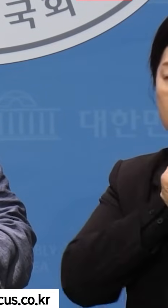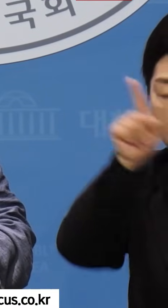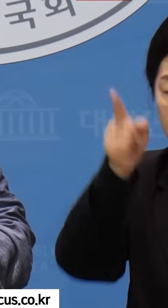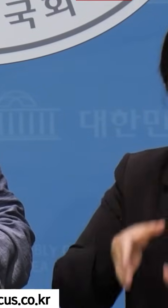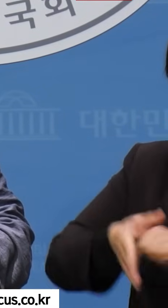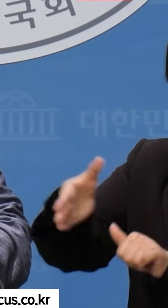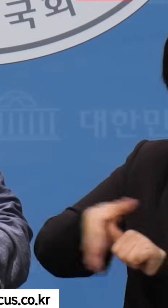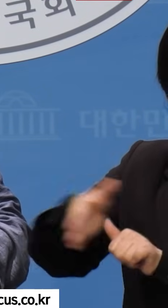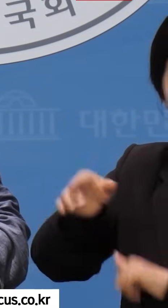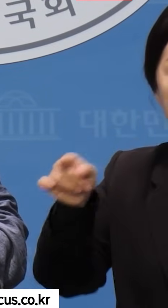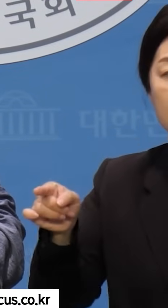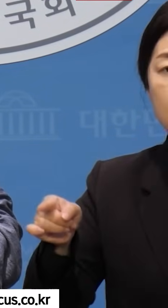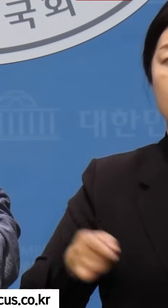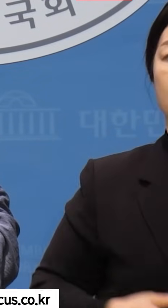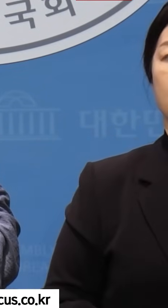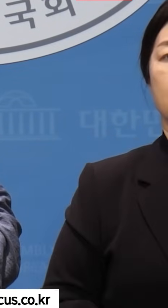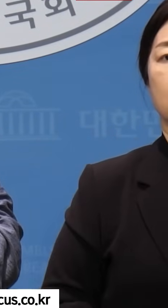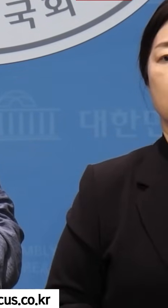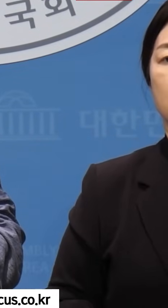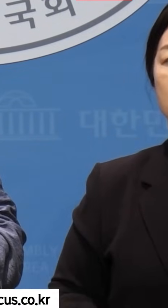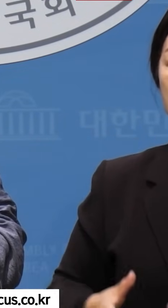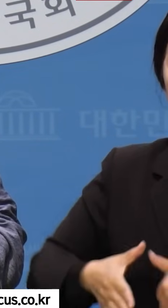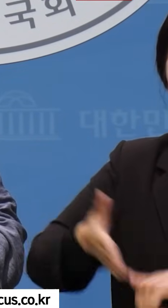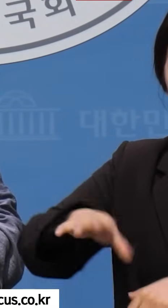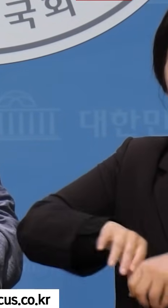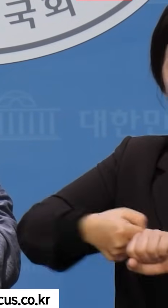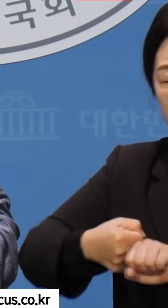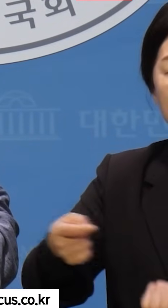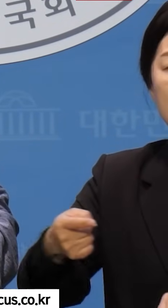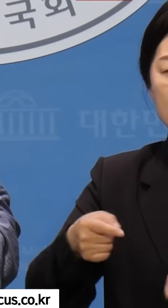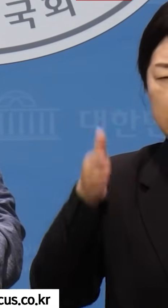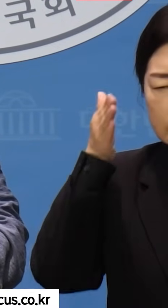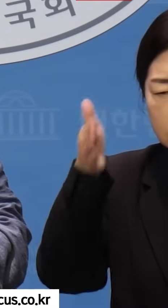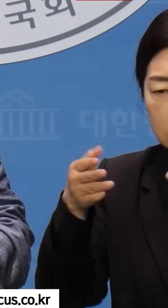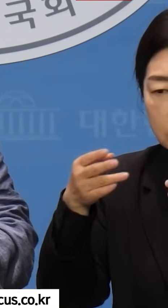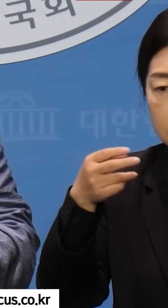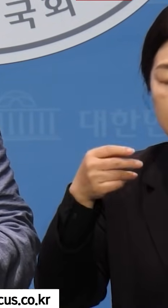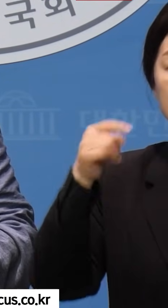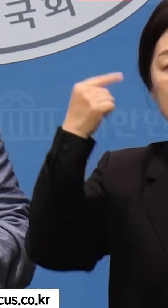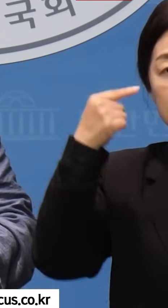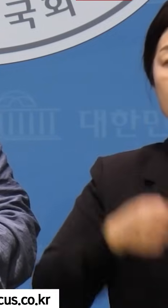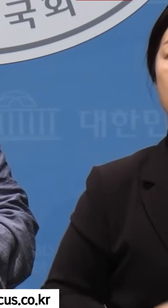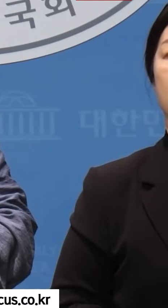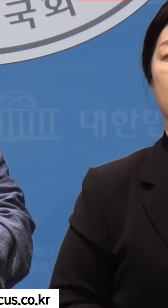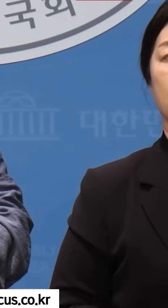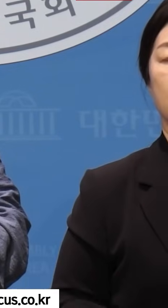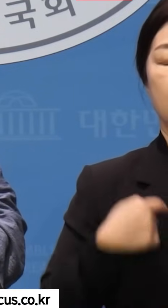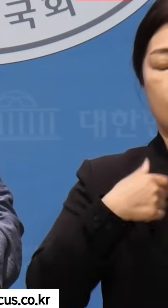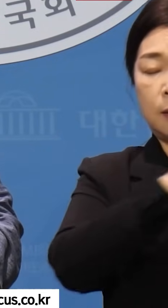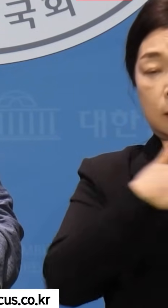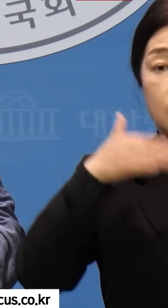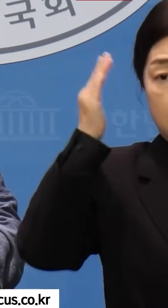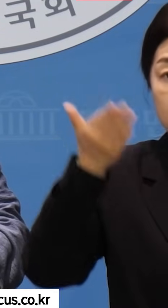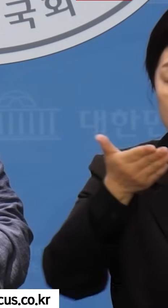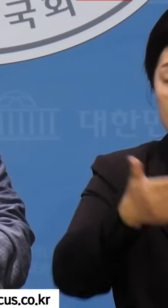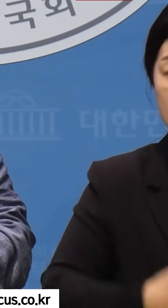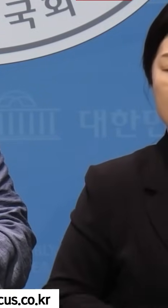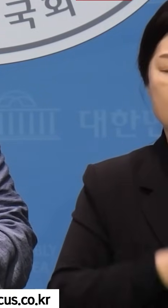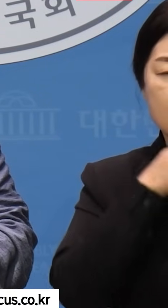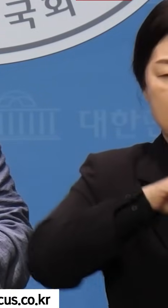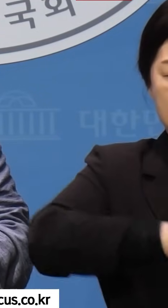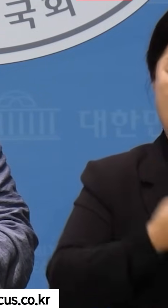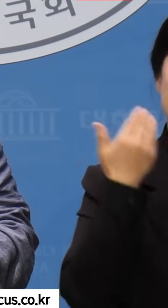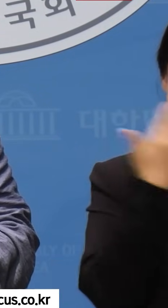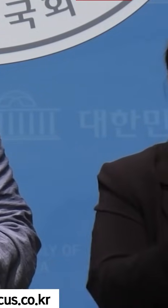야당 대표와 전현 야당 대표 죽이는 혈안이 돼가지고 나중에 여러분 장담한데 분명히 이 사람들 천벌 받을 겁니다. 실정법으로도